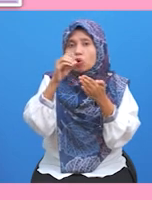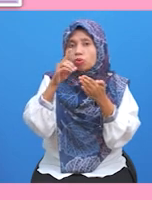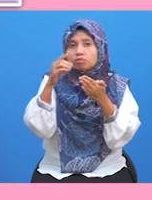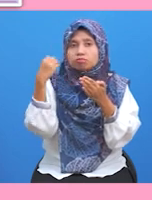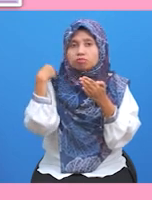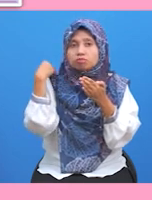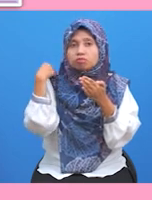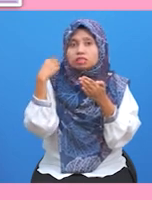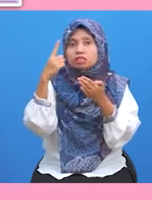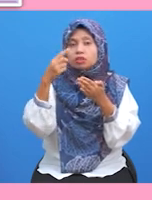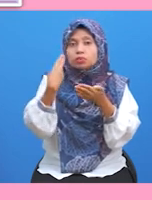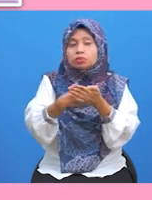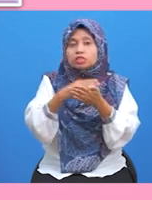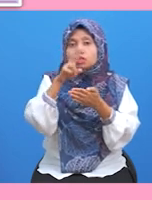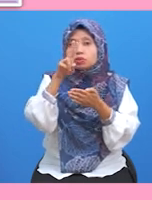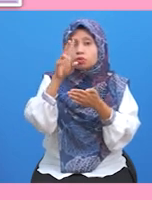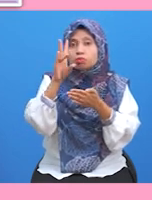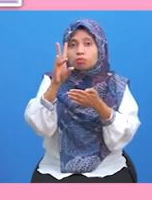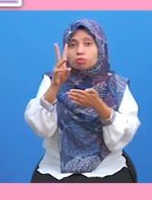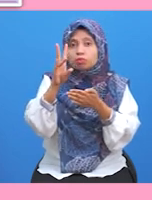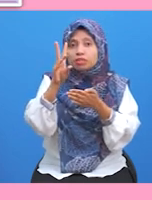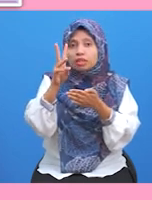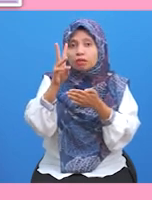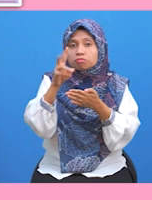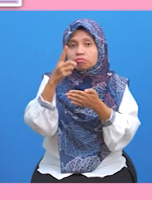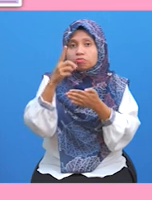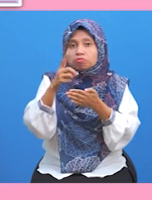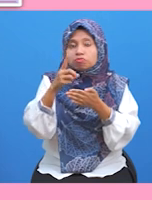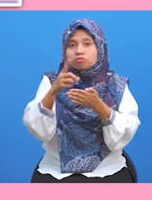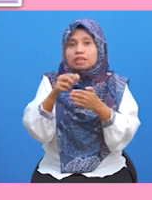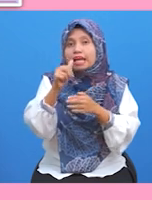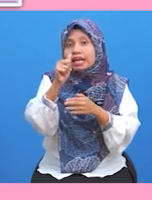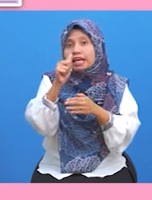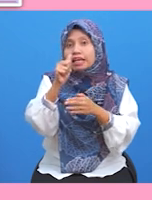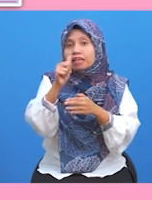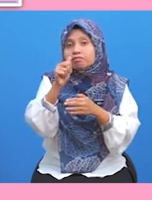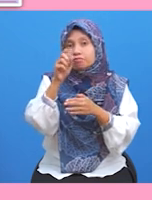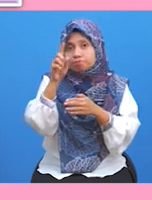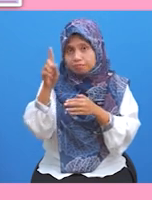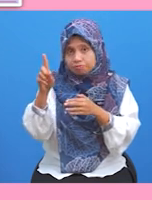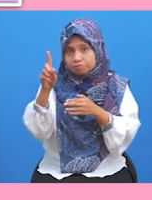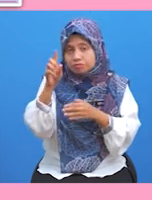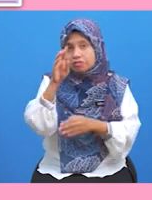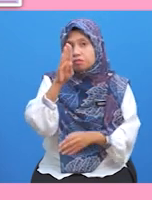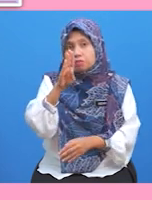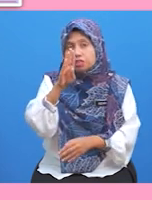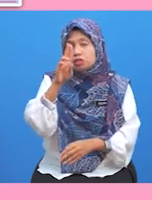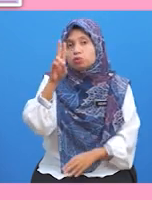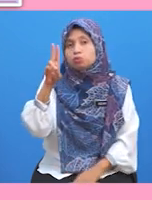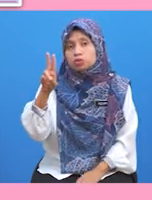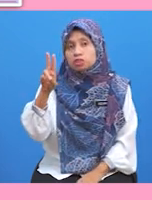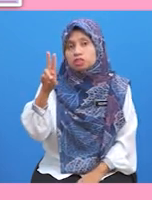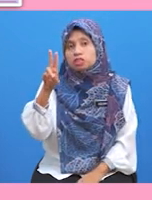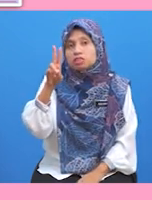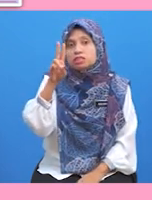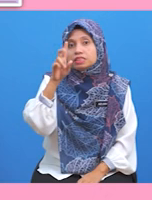nombor 1 hingga 26 yang mewakili setiap abjad. Contoh, A merupakan 1, B adalah 2, D